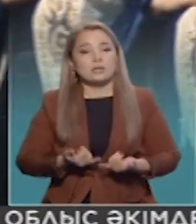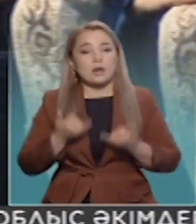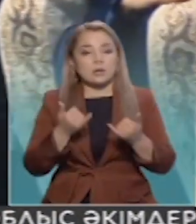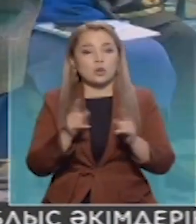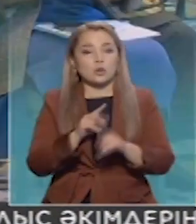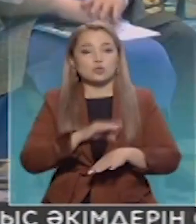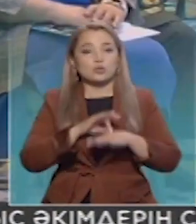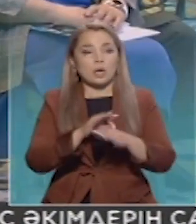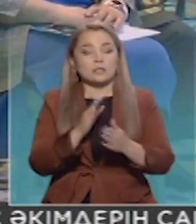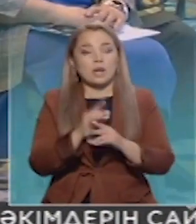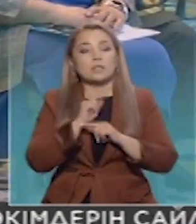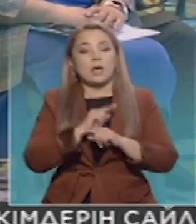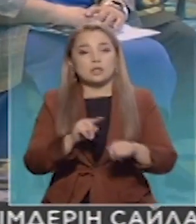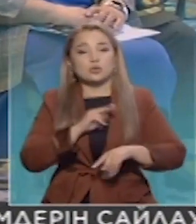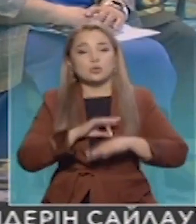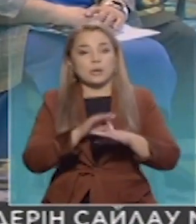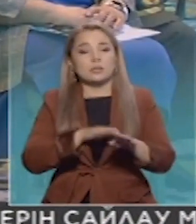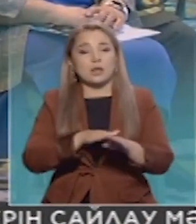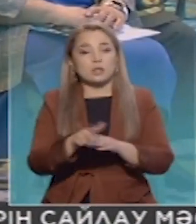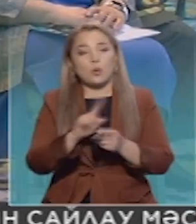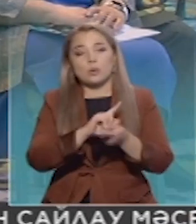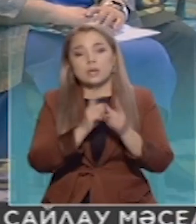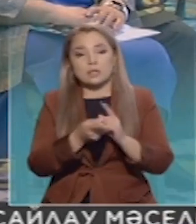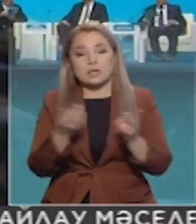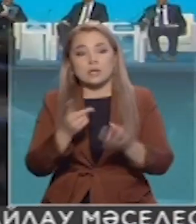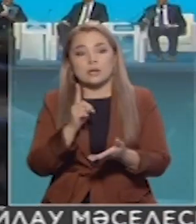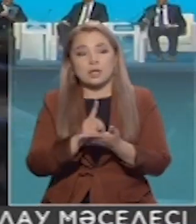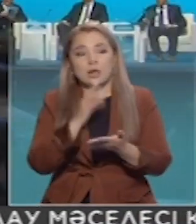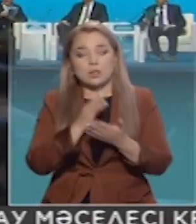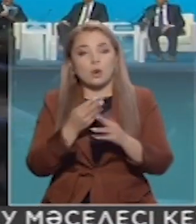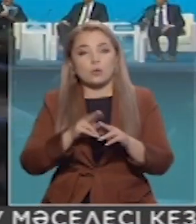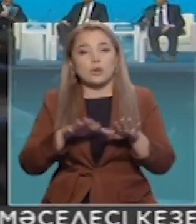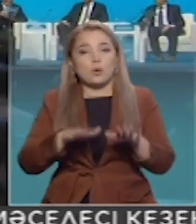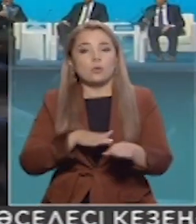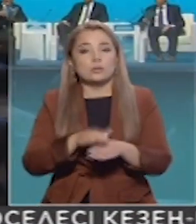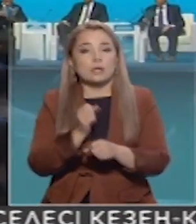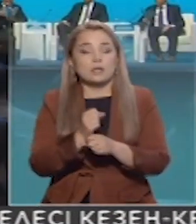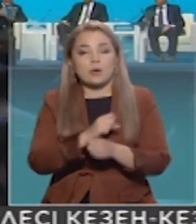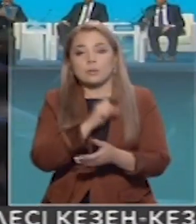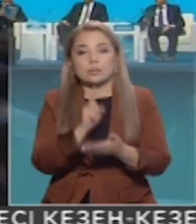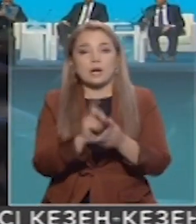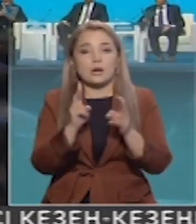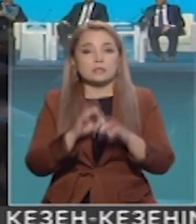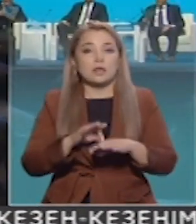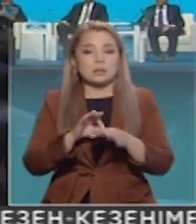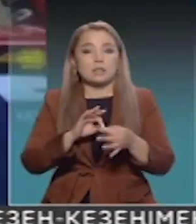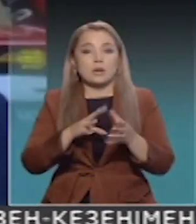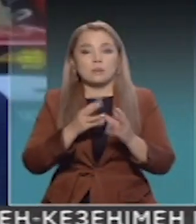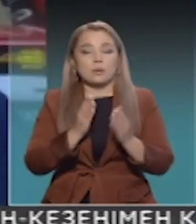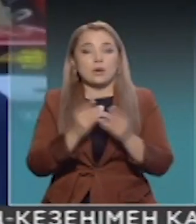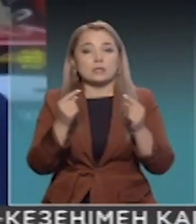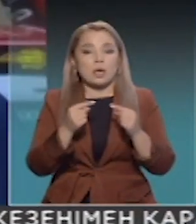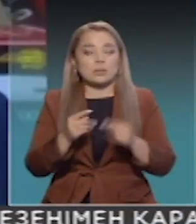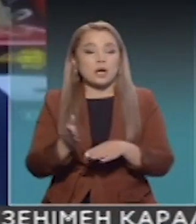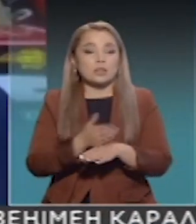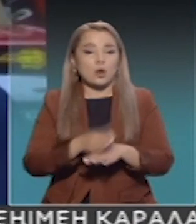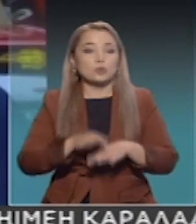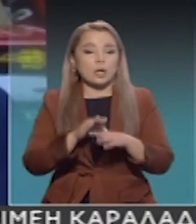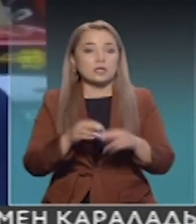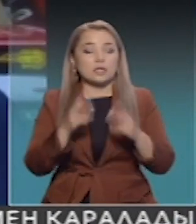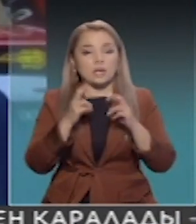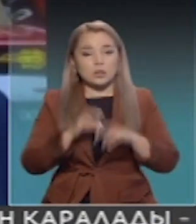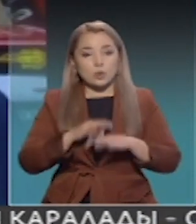қатысты жүріп жатқан насихат жұмыстарына түбегейлі өзгеріс қажет. Қазір оның орындалу барысын тексеретін тетіктер жоқ, тек нақты талдаулар мен